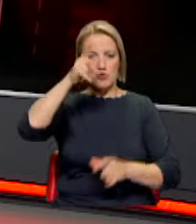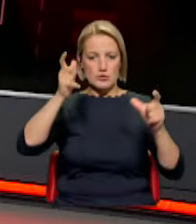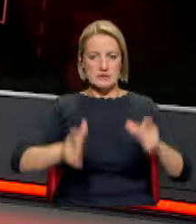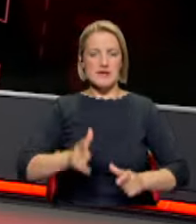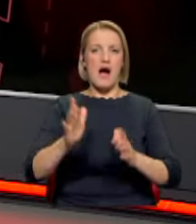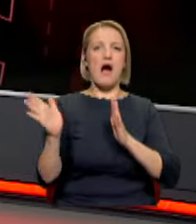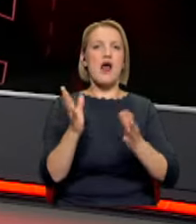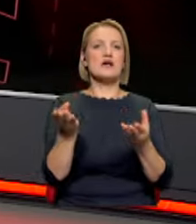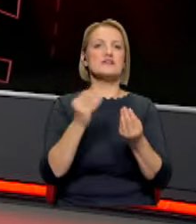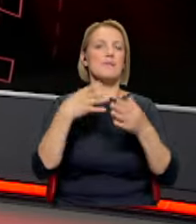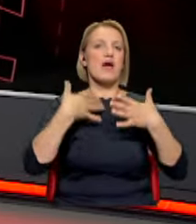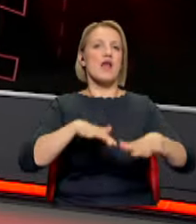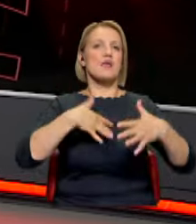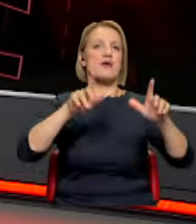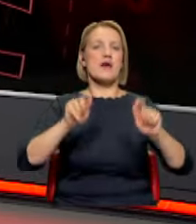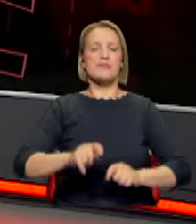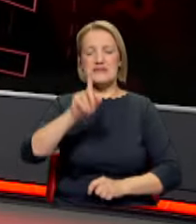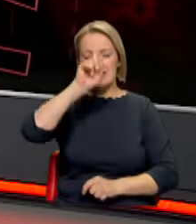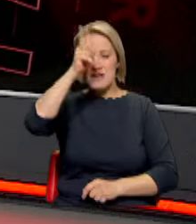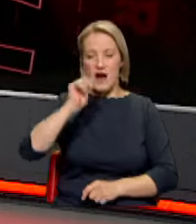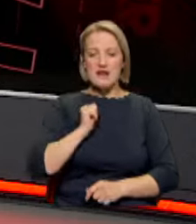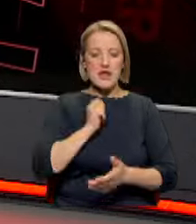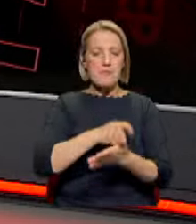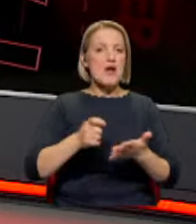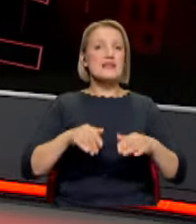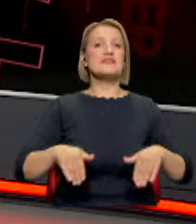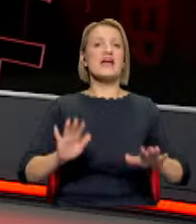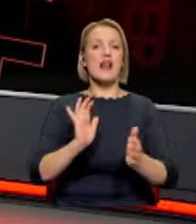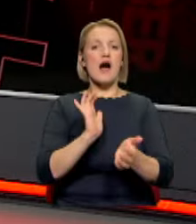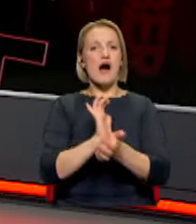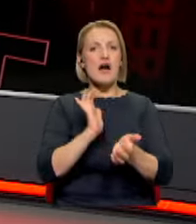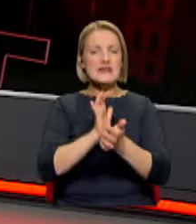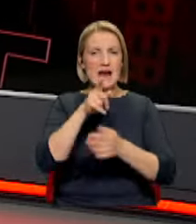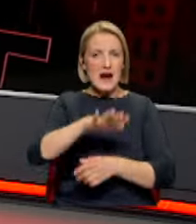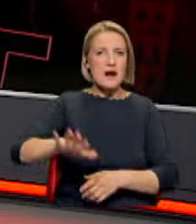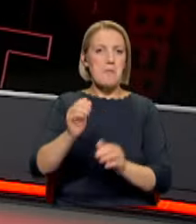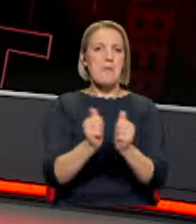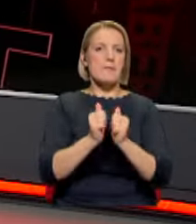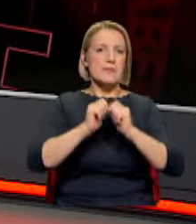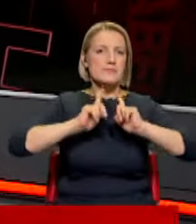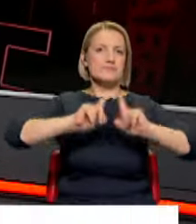zam mitingi düzenlendi. Sadece asgari ücretliler değil, aileleri de ses yükseltti.